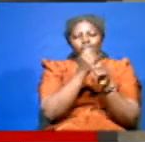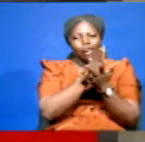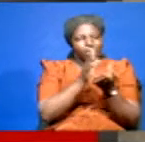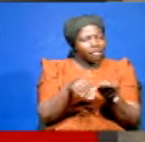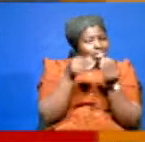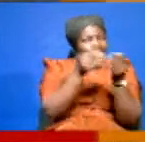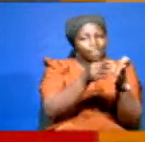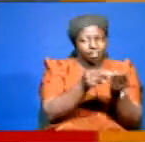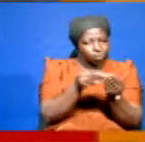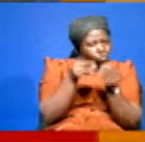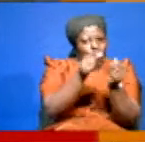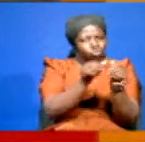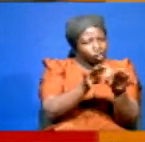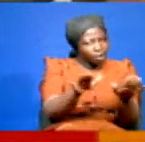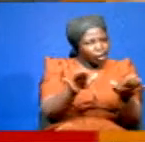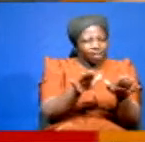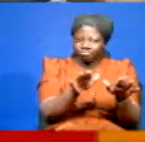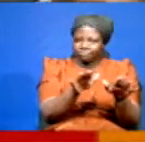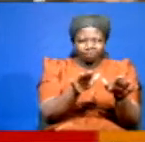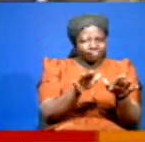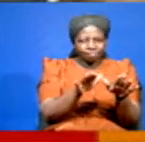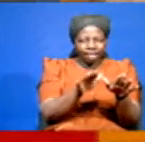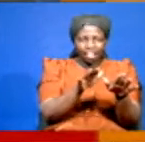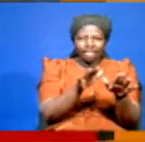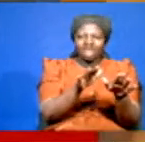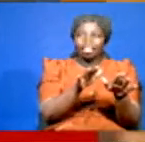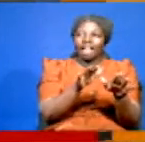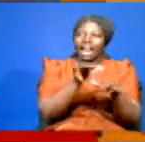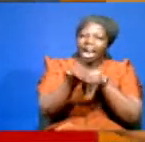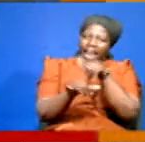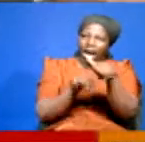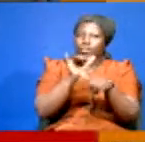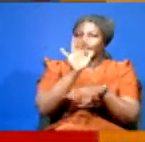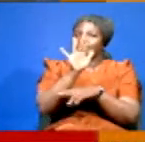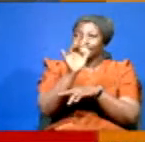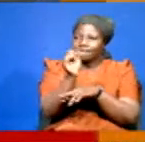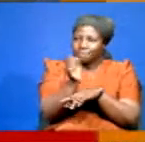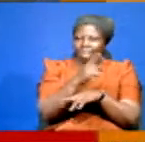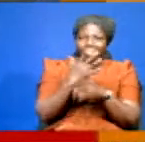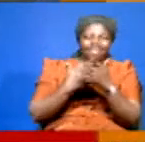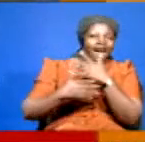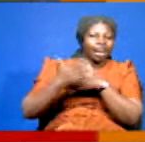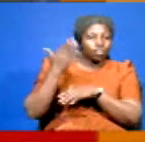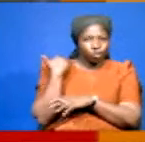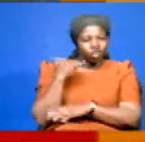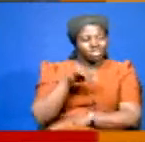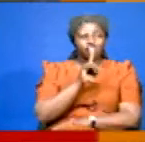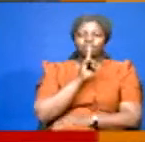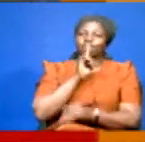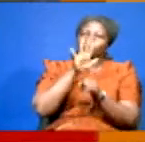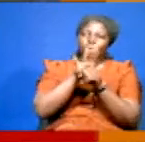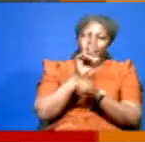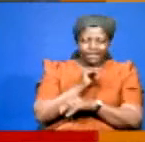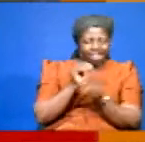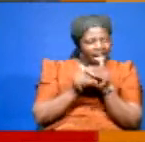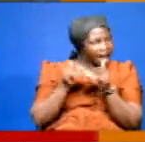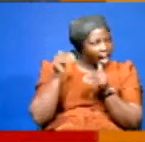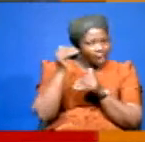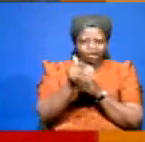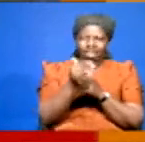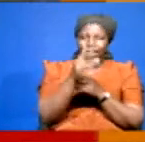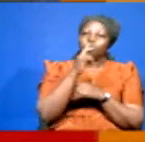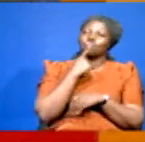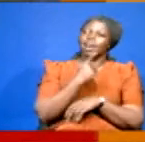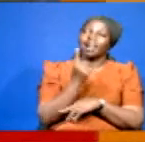ya kudumu. Miezi sita, miezi kama tano zimepita. Aliahidi ya kwamba baada ya siku 100 atakuwa